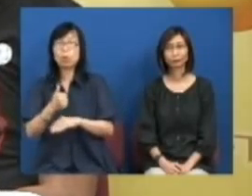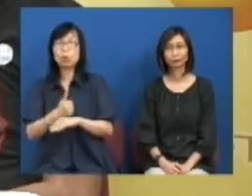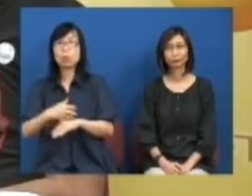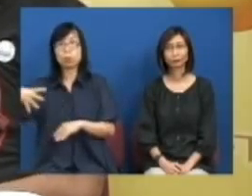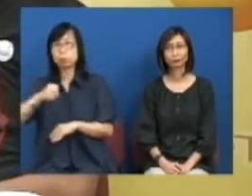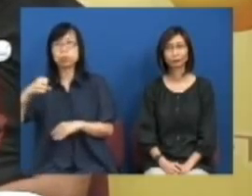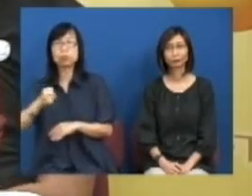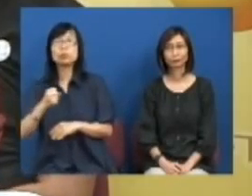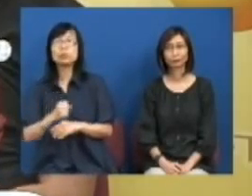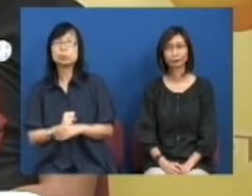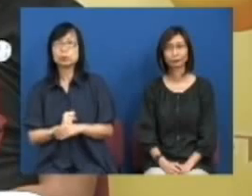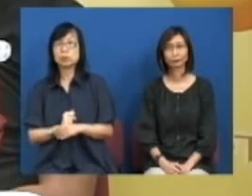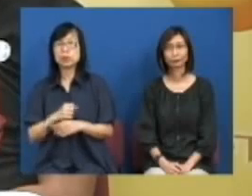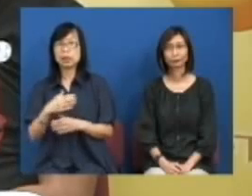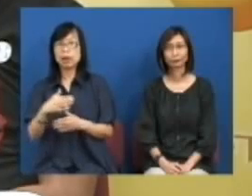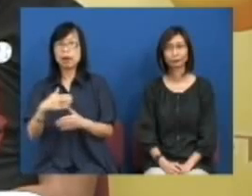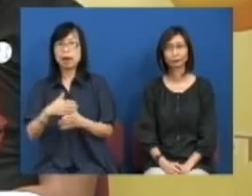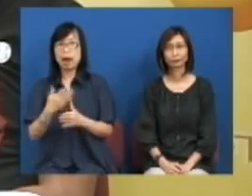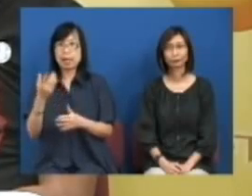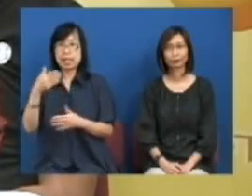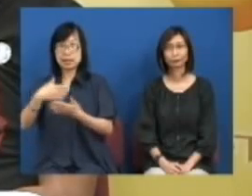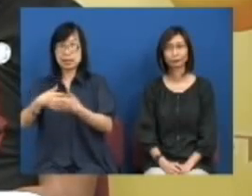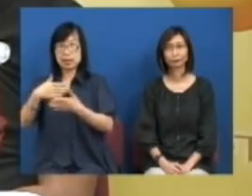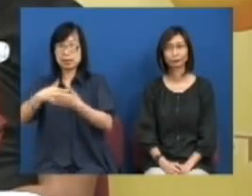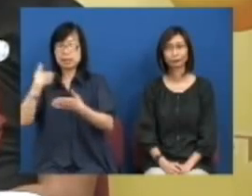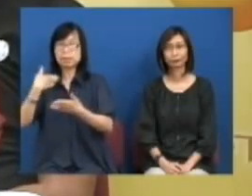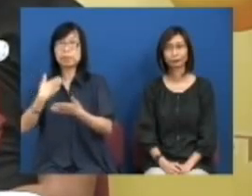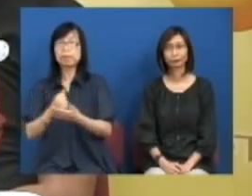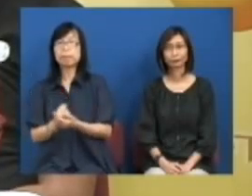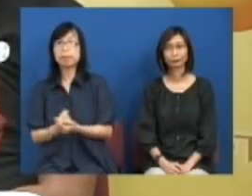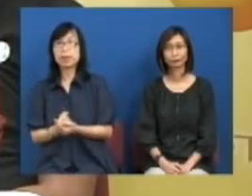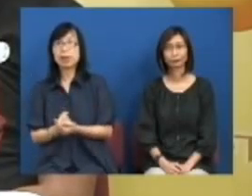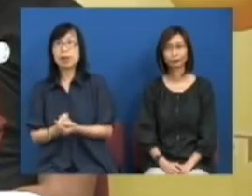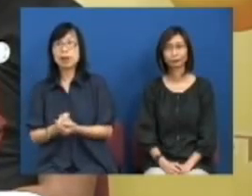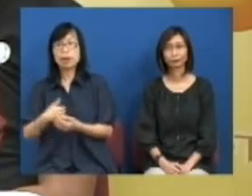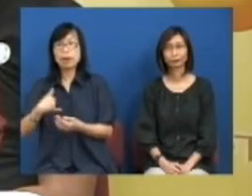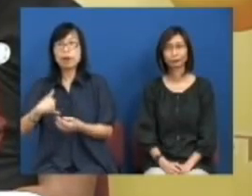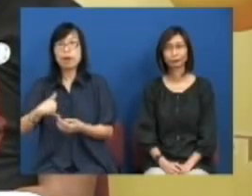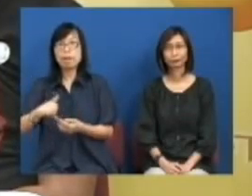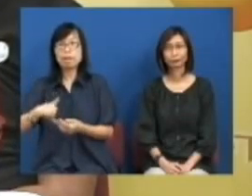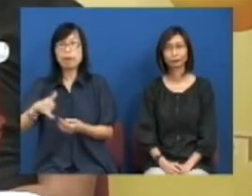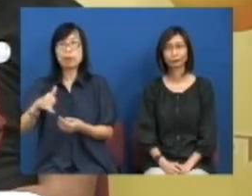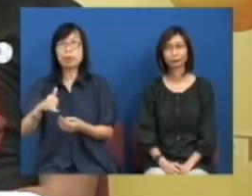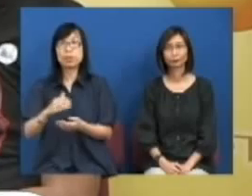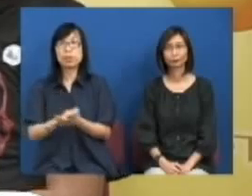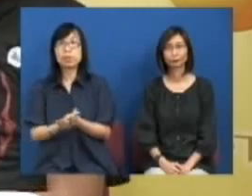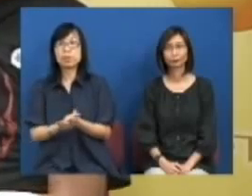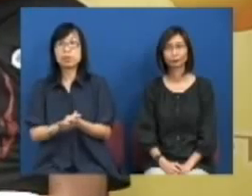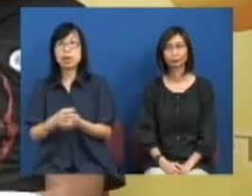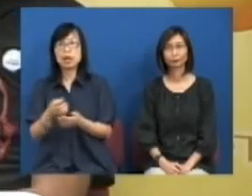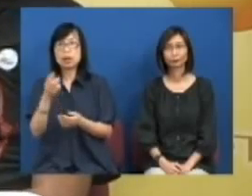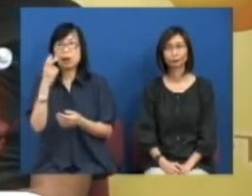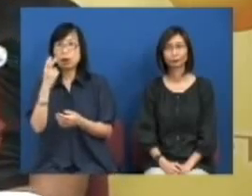為喺較早嘅時候就翻去緬甸就探親，兼且